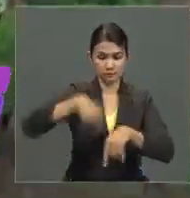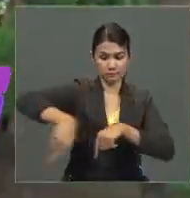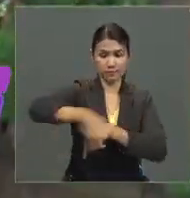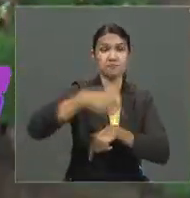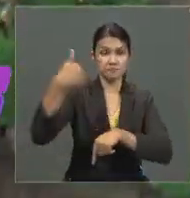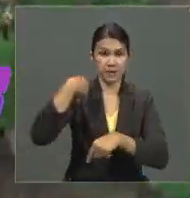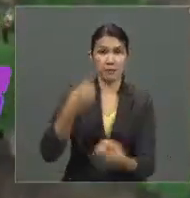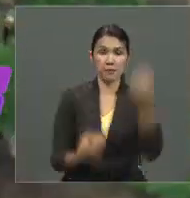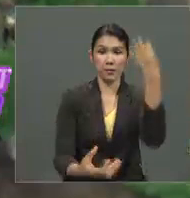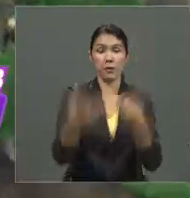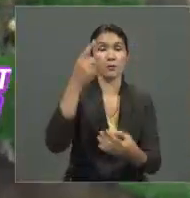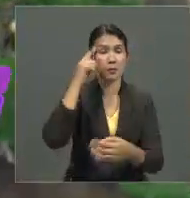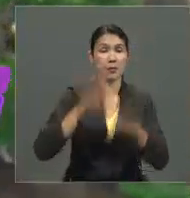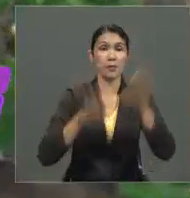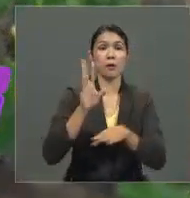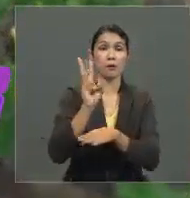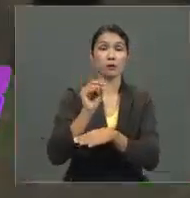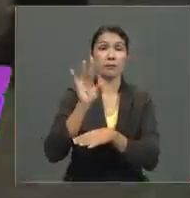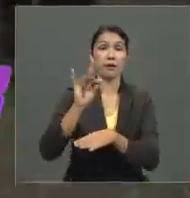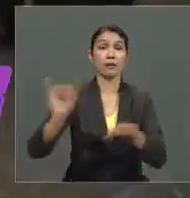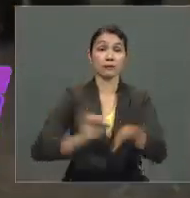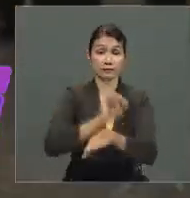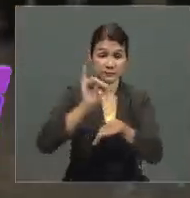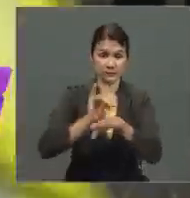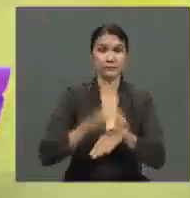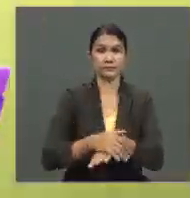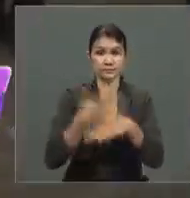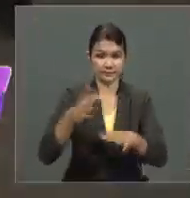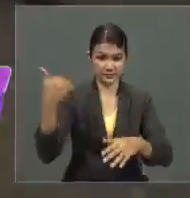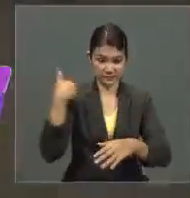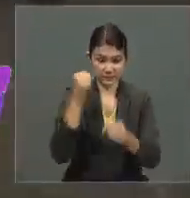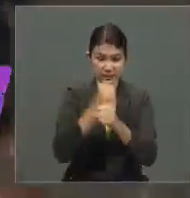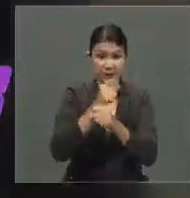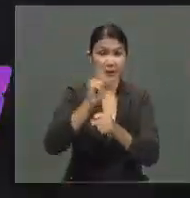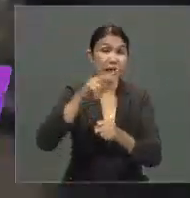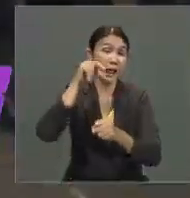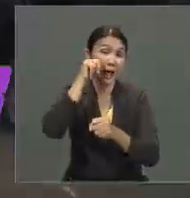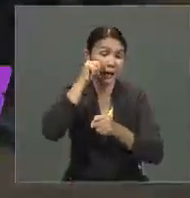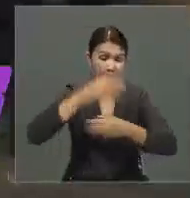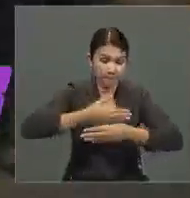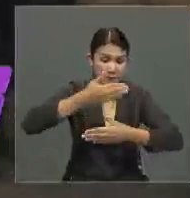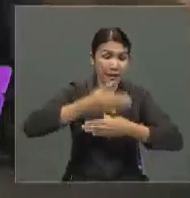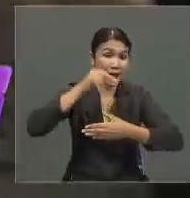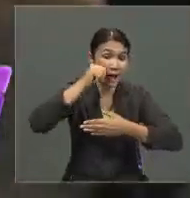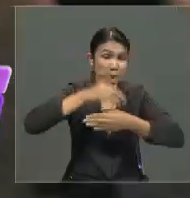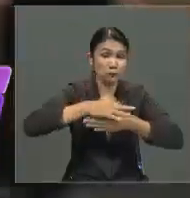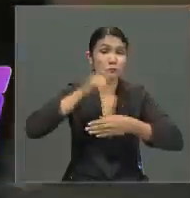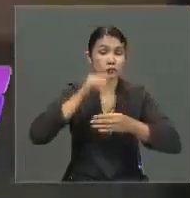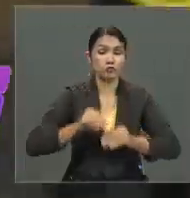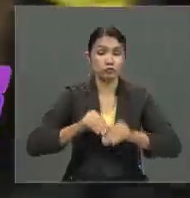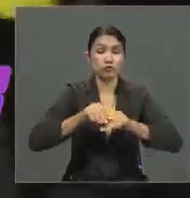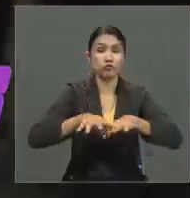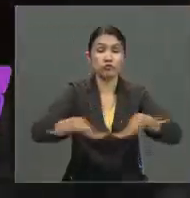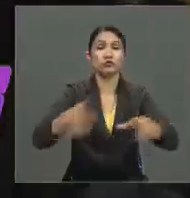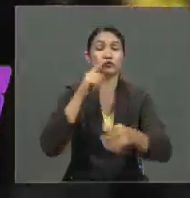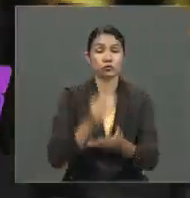ไร่หลังจากนั้นนายกรัฐมนตรีได้มาดูการทำฝายกั้นน้ำซึ่งเป็น1ใน70ฝายเร่งด่วนเพื่อเป็นการเพิ่มความชุ่มชื้นและช่ว